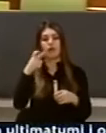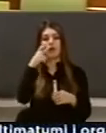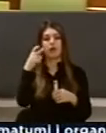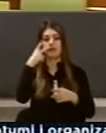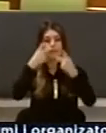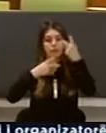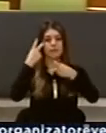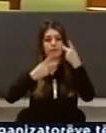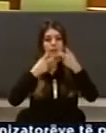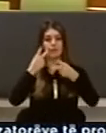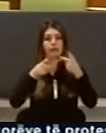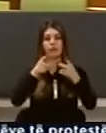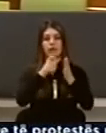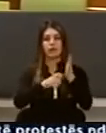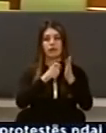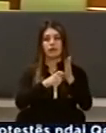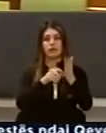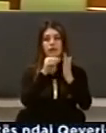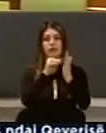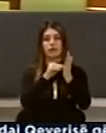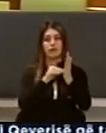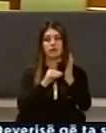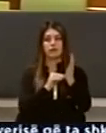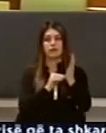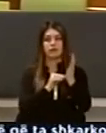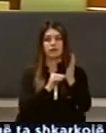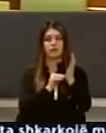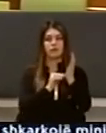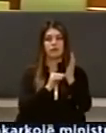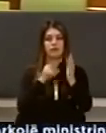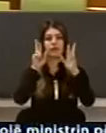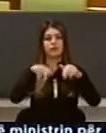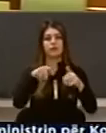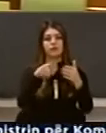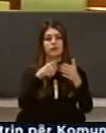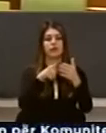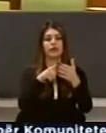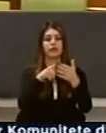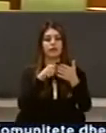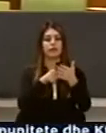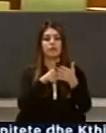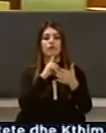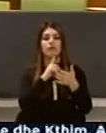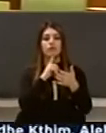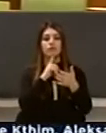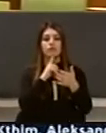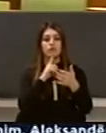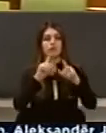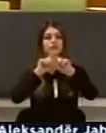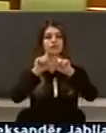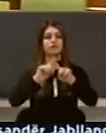Evropian, të cilat Kosovën e radhitën mesin e vendeve të pasigurta, duke krijuar kështu edhe huti në